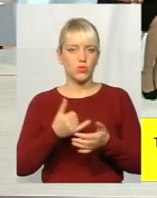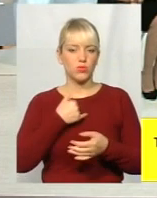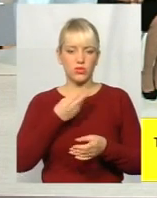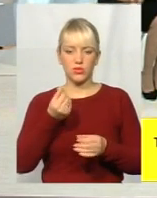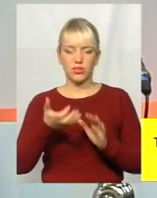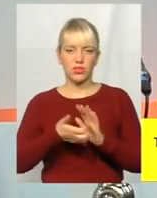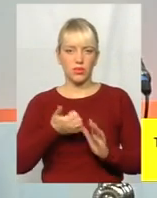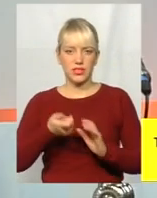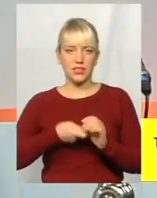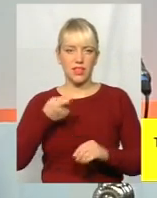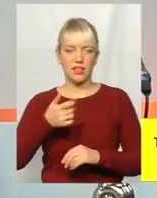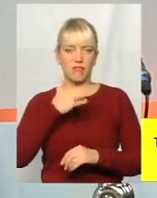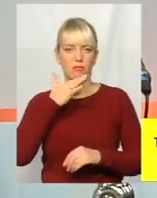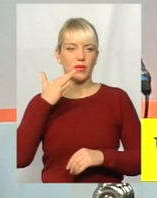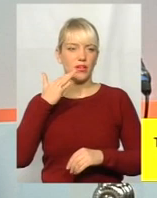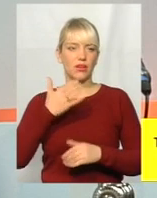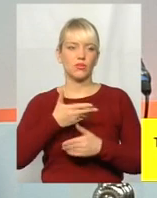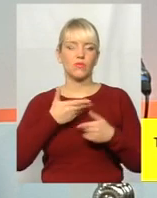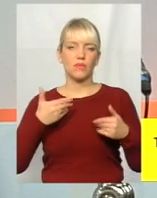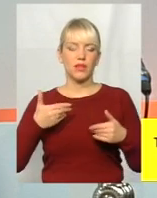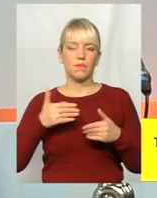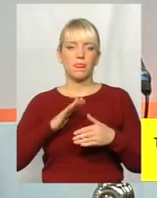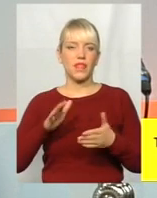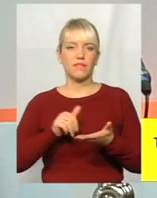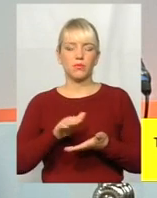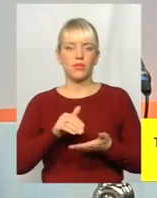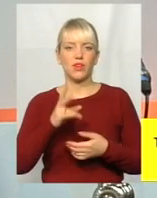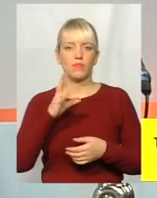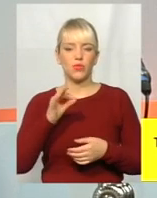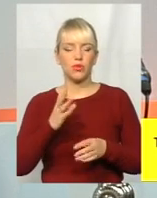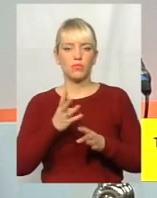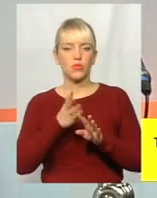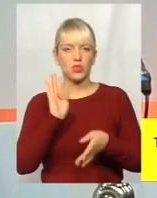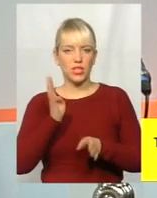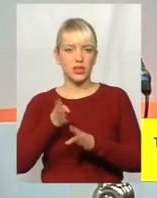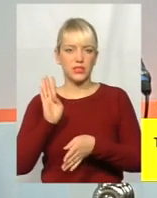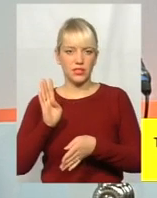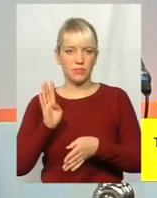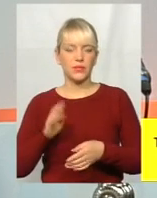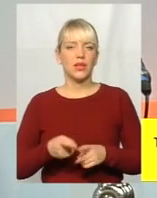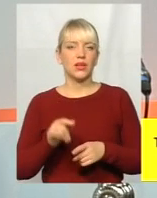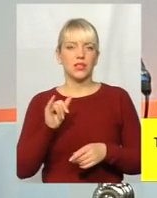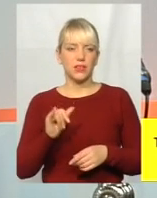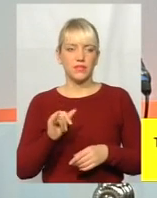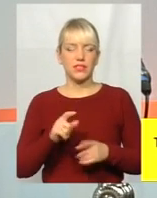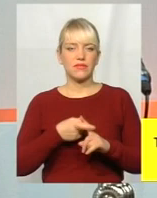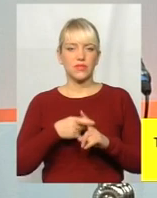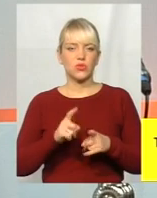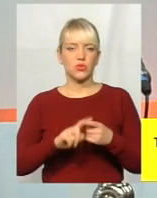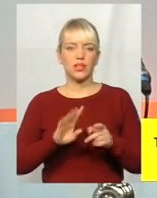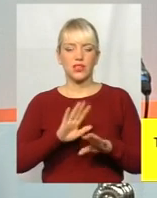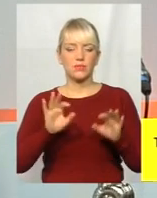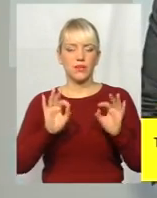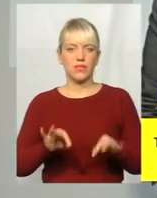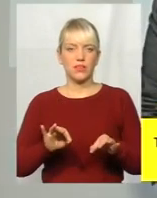багато. Ми, в принципі, не відмовляємо, єдине, що черговість виконання. В зв'язку із